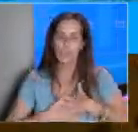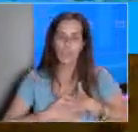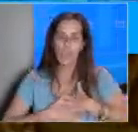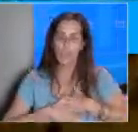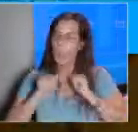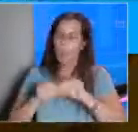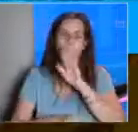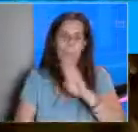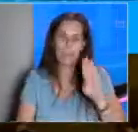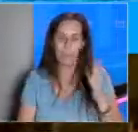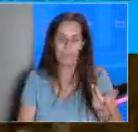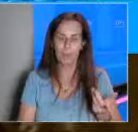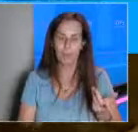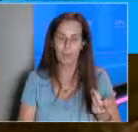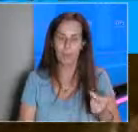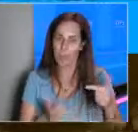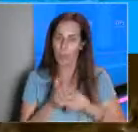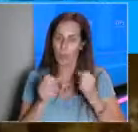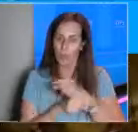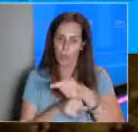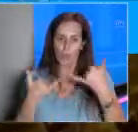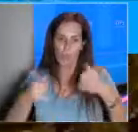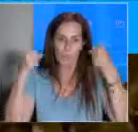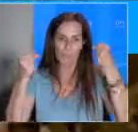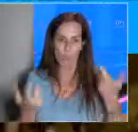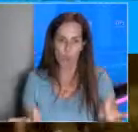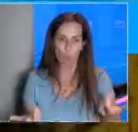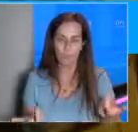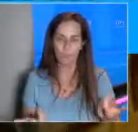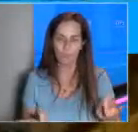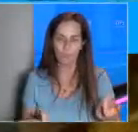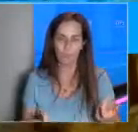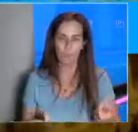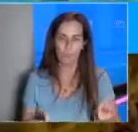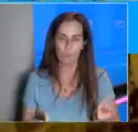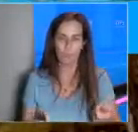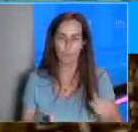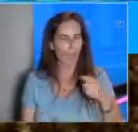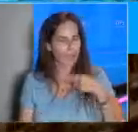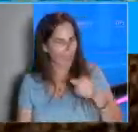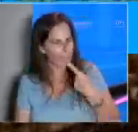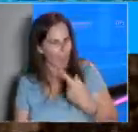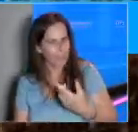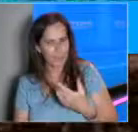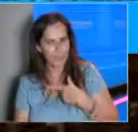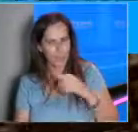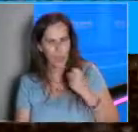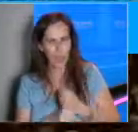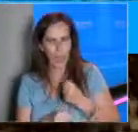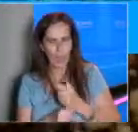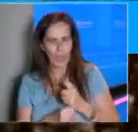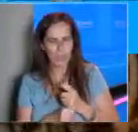אל נתניהו. בגלל מה שעושים לו בהפגנות האלה. אגב, עובד יחזקה, אני חייב לומר, אני לא עשיתי